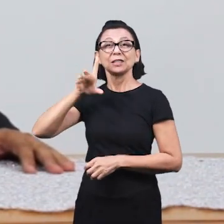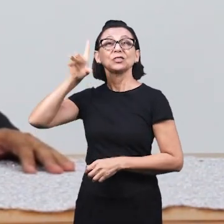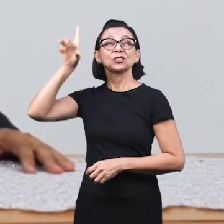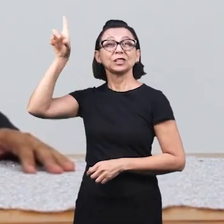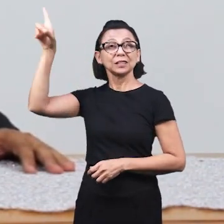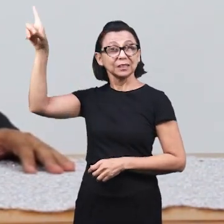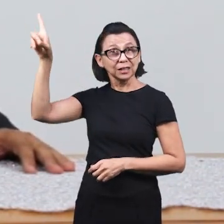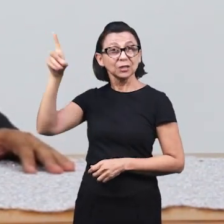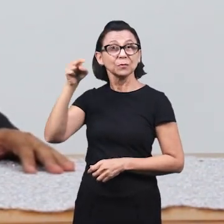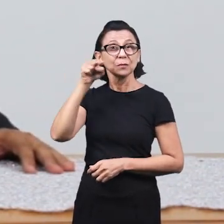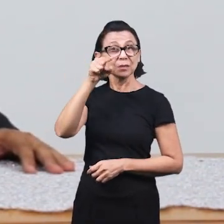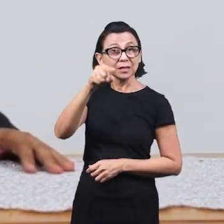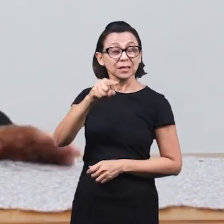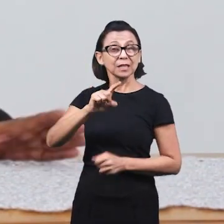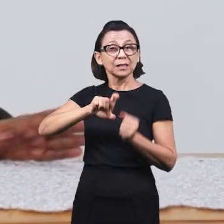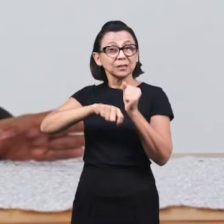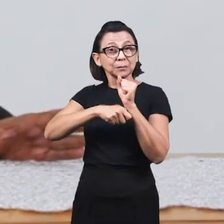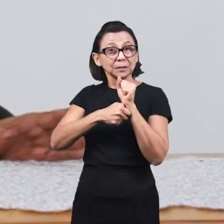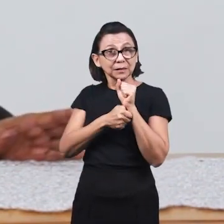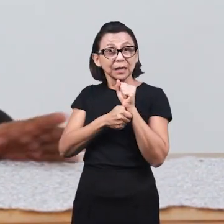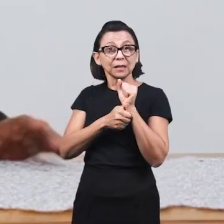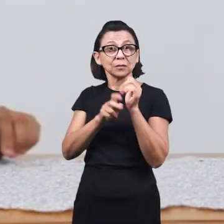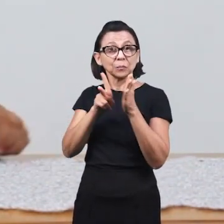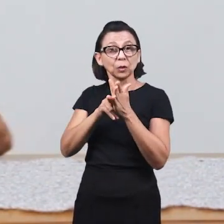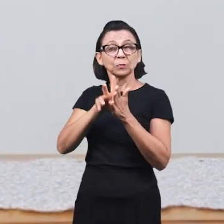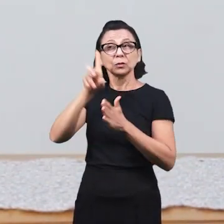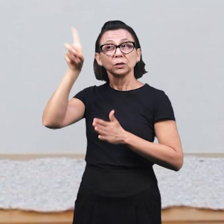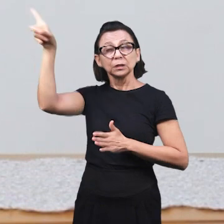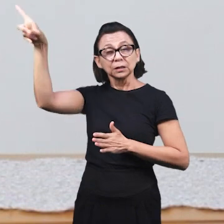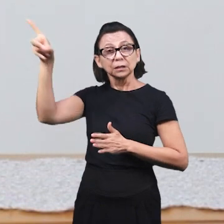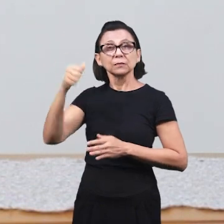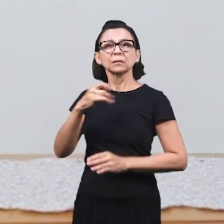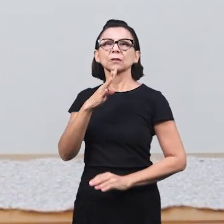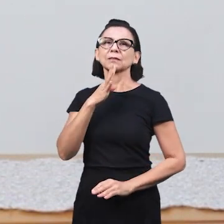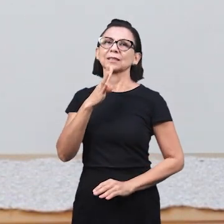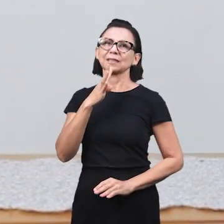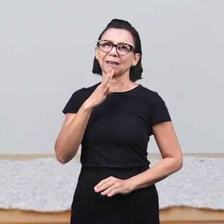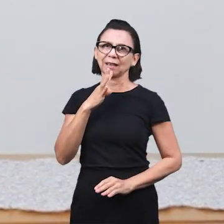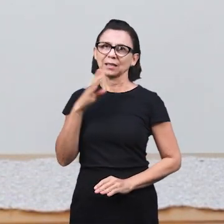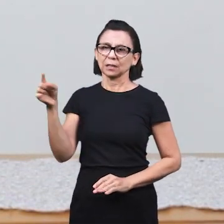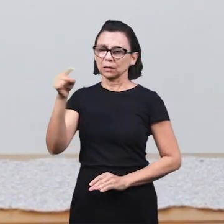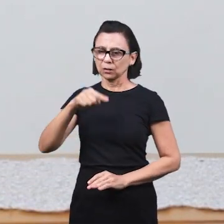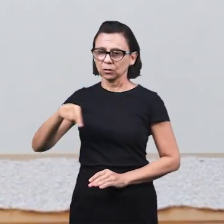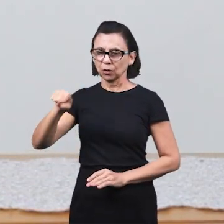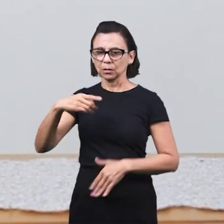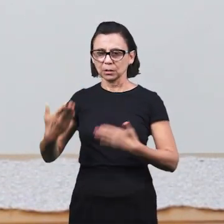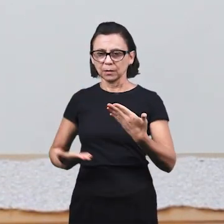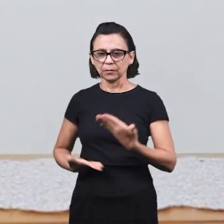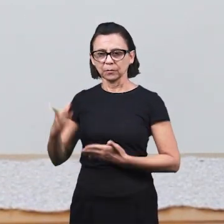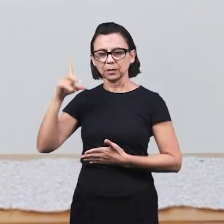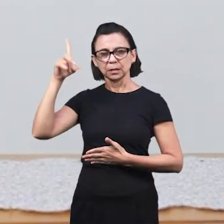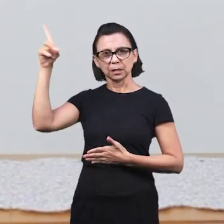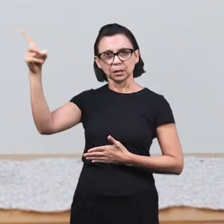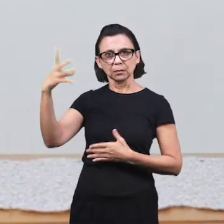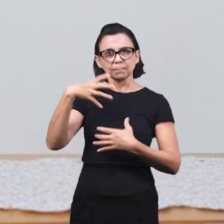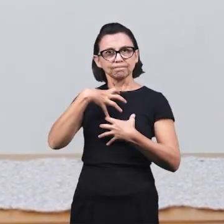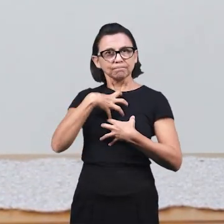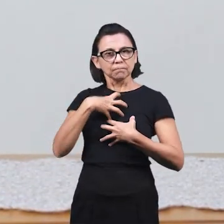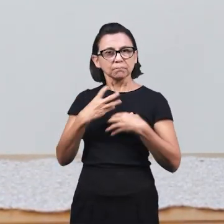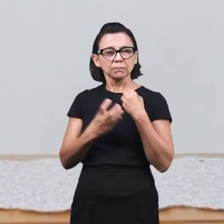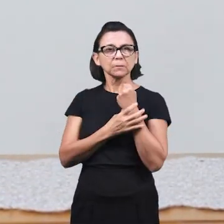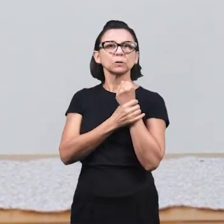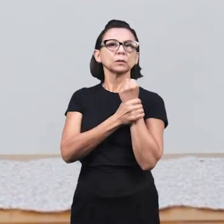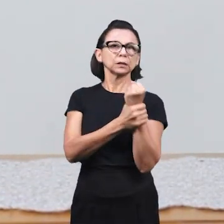силе Божьей. И он постоянно познает тайны Божьи. Поэтому есть безопасность для тех, кто верит